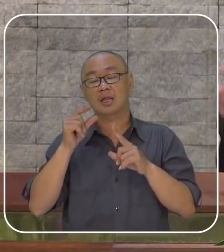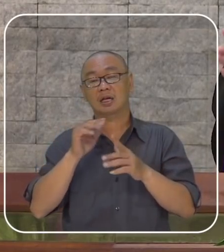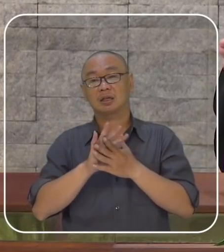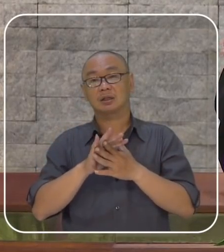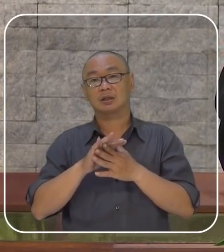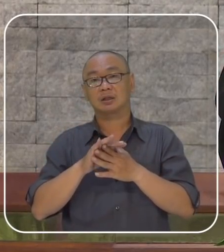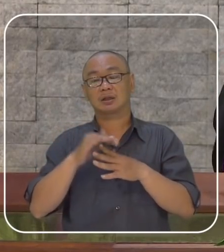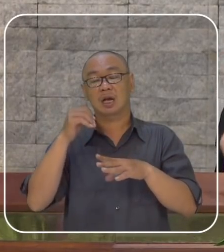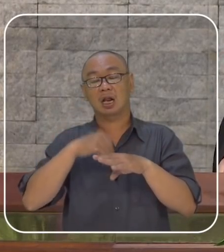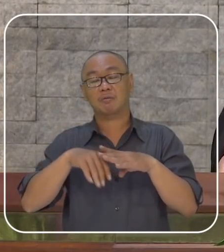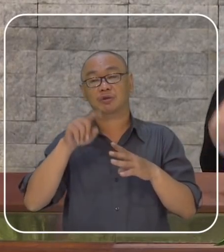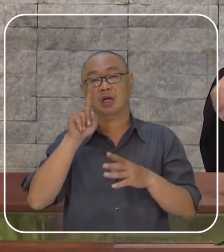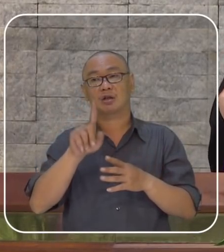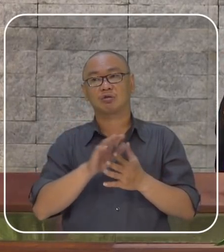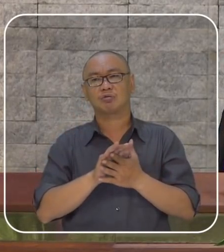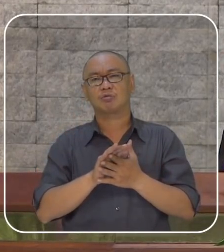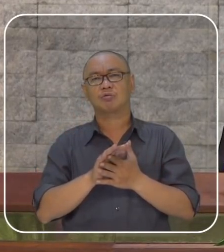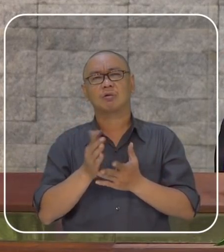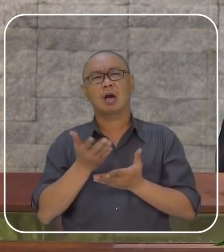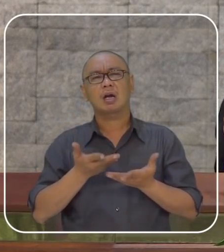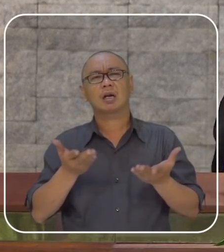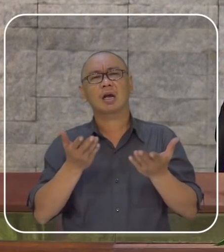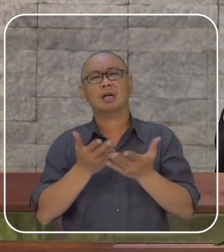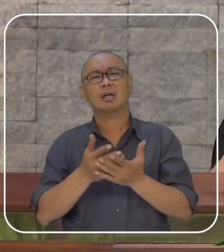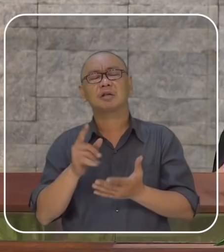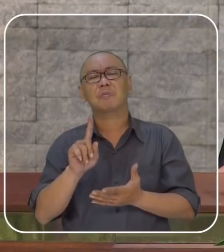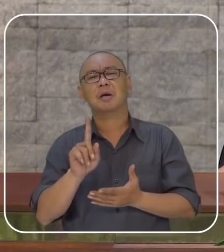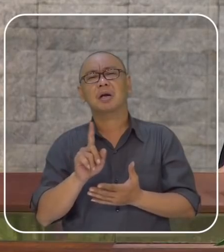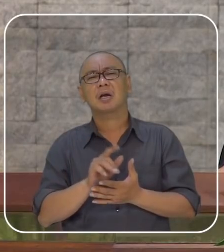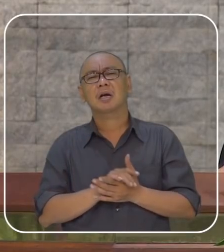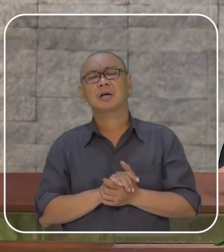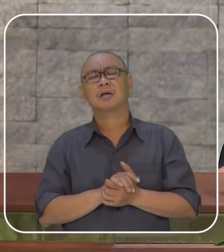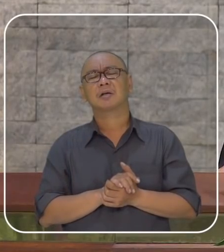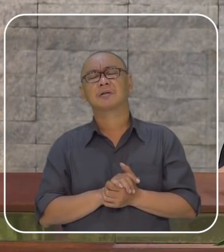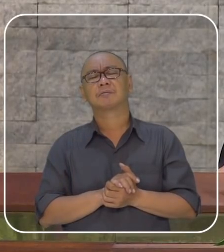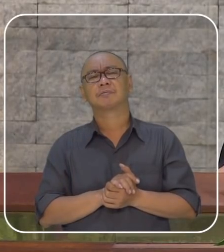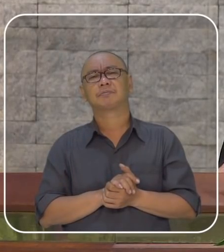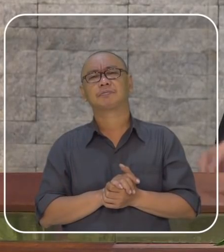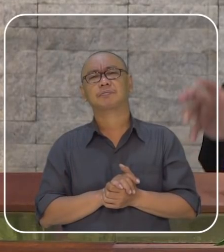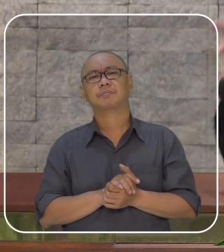dalam satu keadaan yang dimana ya